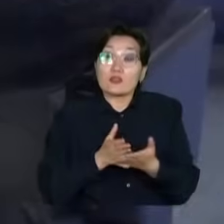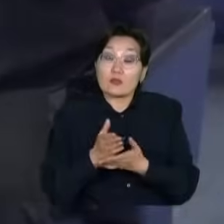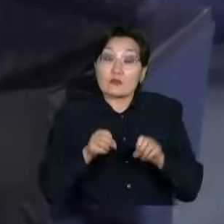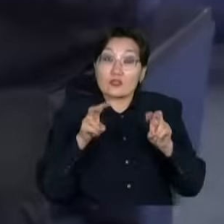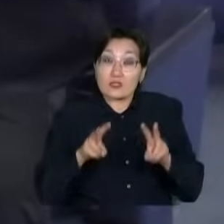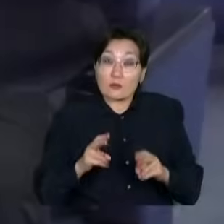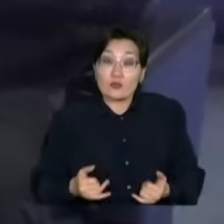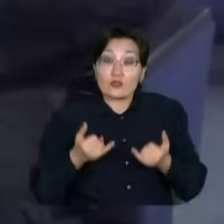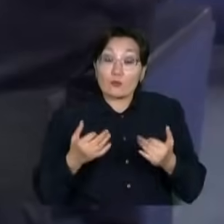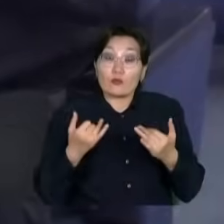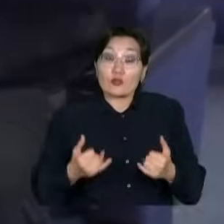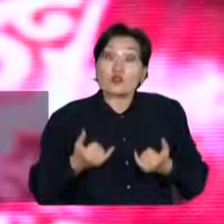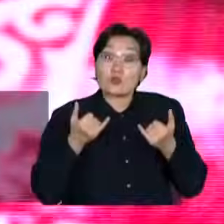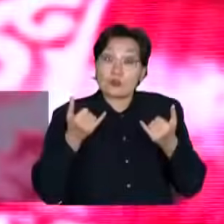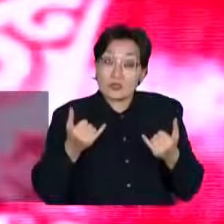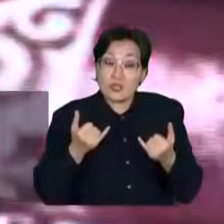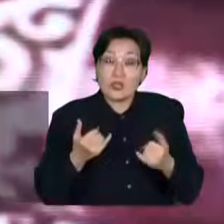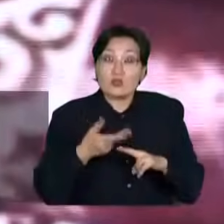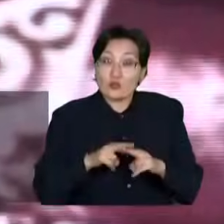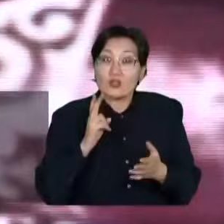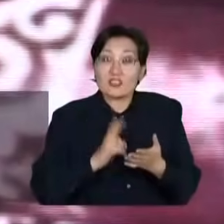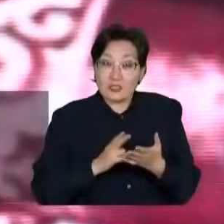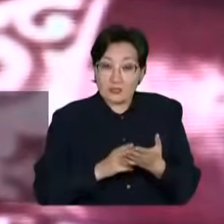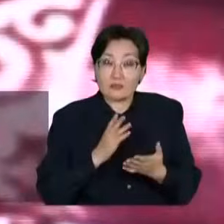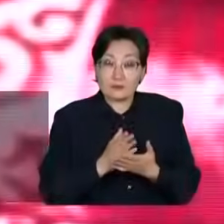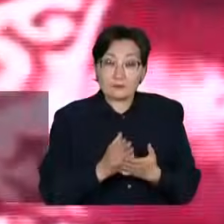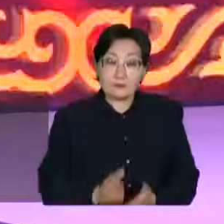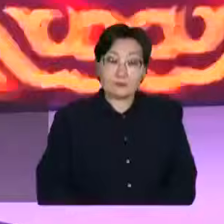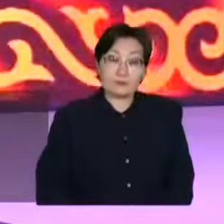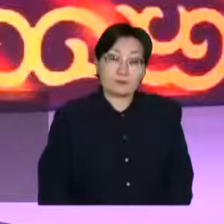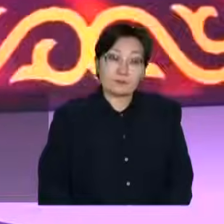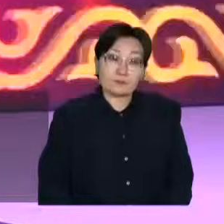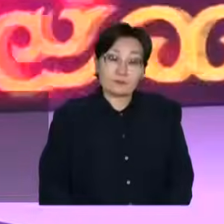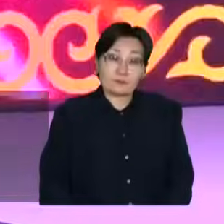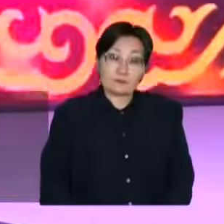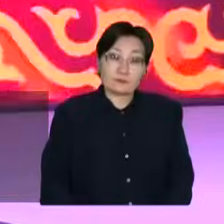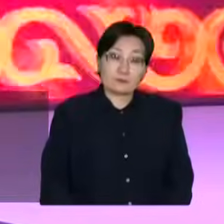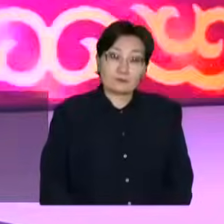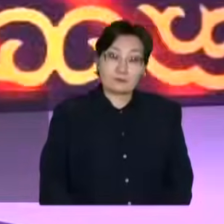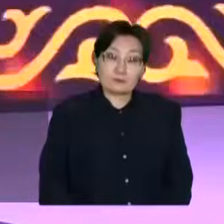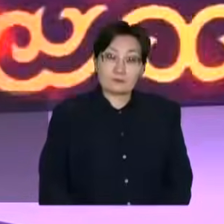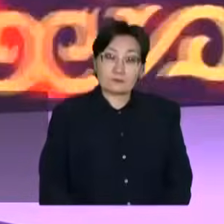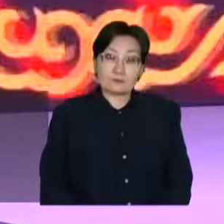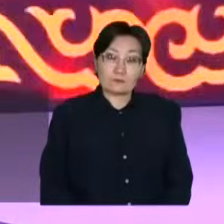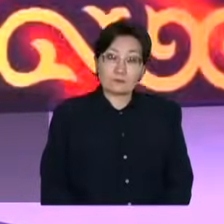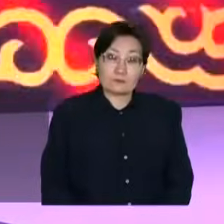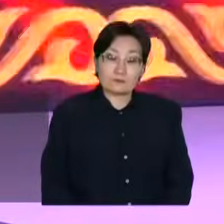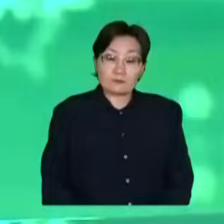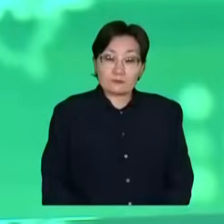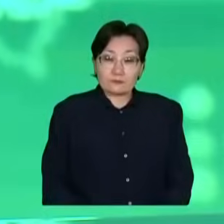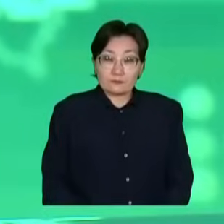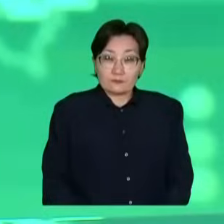өкілдеріне көрсетілген бүгінгі құрмет те соның көрінісіндей. Мадина Оқас, Рашидин Якупов, Алматы телеарнасы.